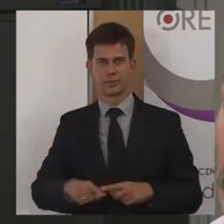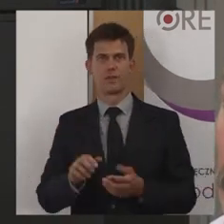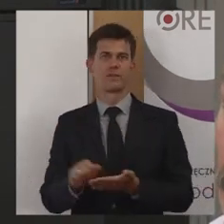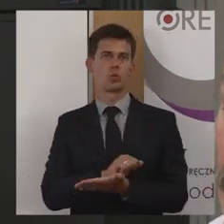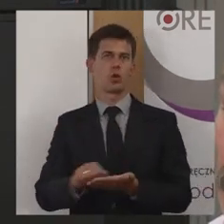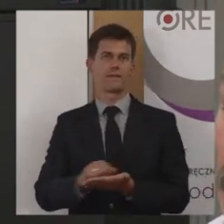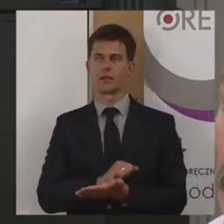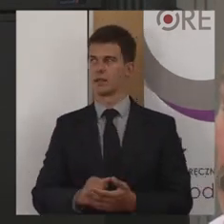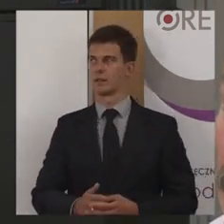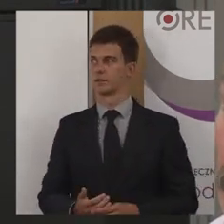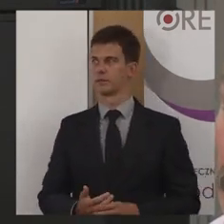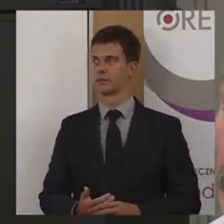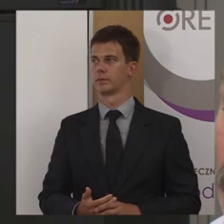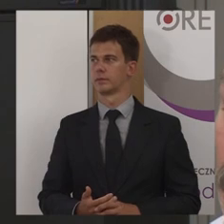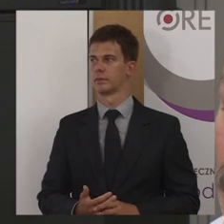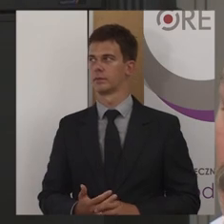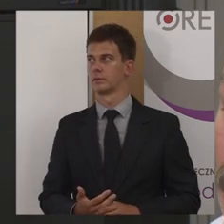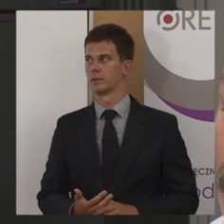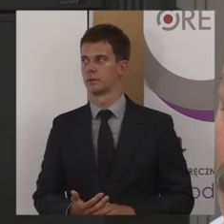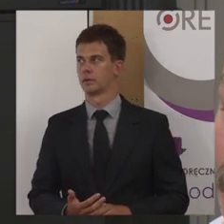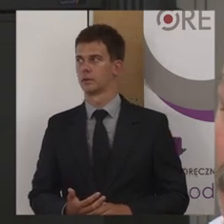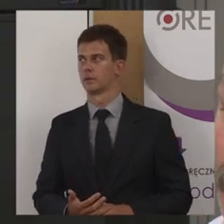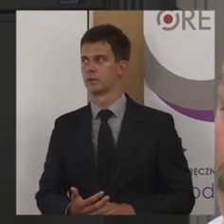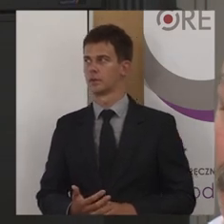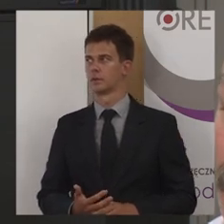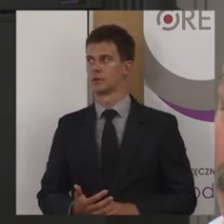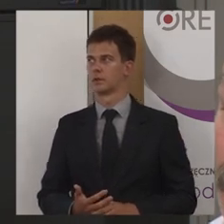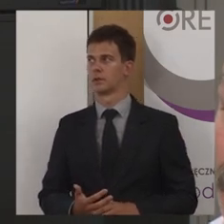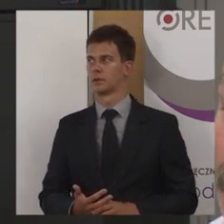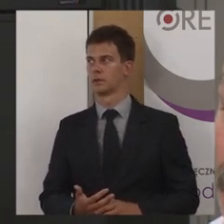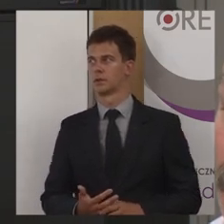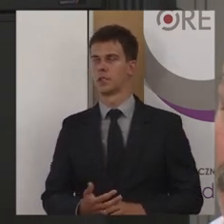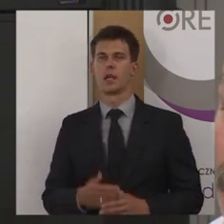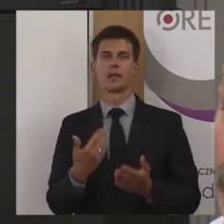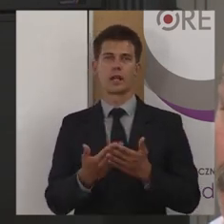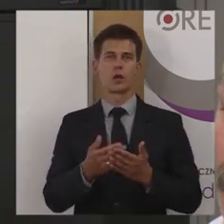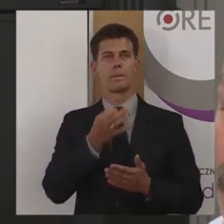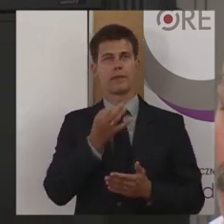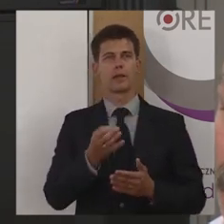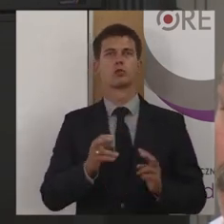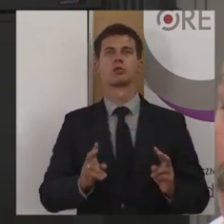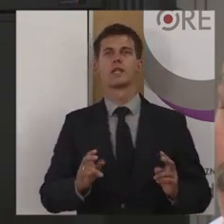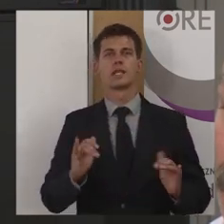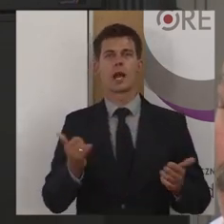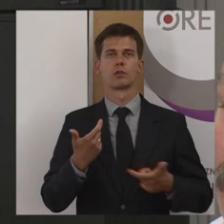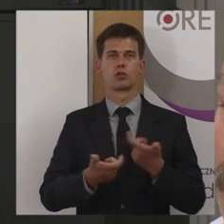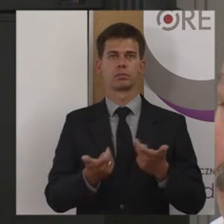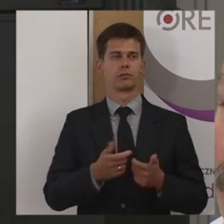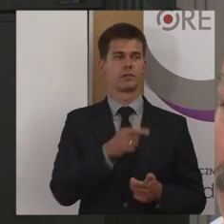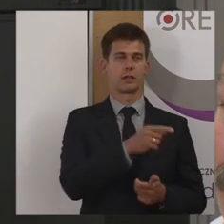bez dania mu tej mapy dotykowej. Więc stąd są moje obawy, jak ten e-podręcznik, mamy pomysł, żeby go